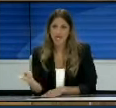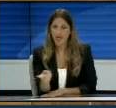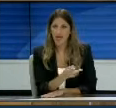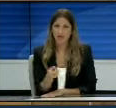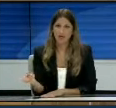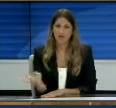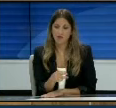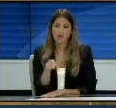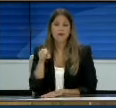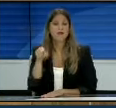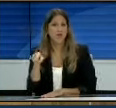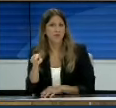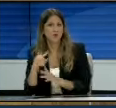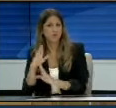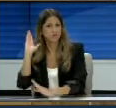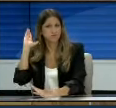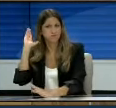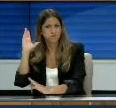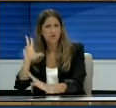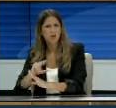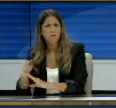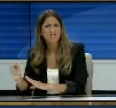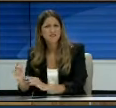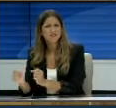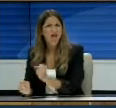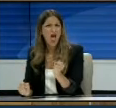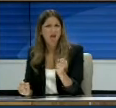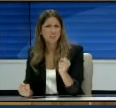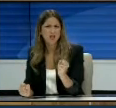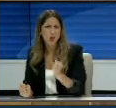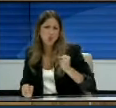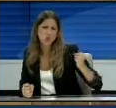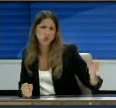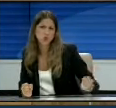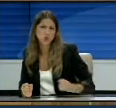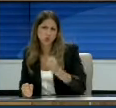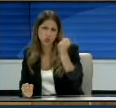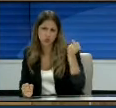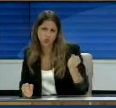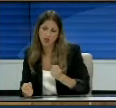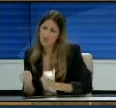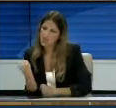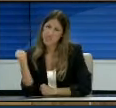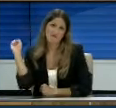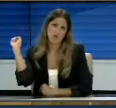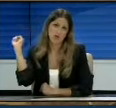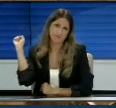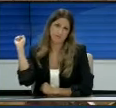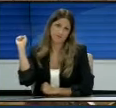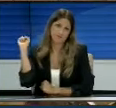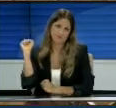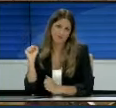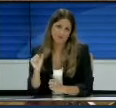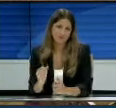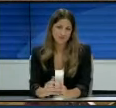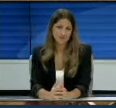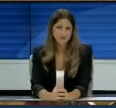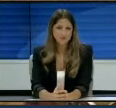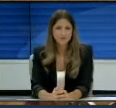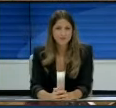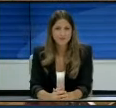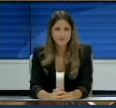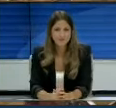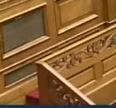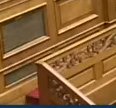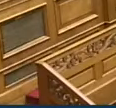μνημείο καταδίκης του αριστερόστροφου απολυταρχισμού. Άλλαξε απόψεις ο Όρουελ